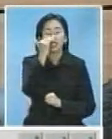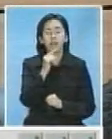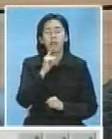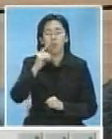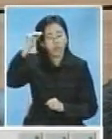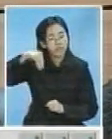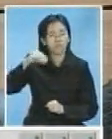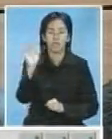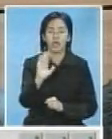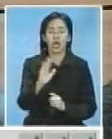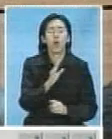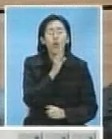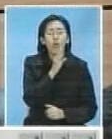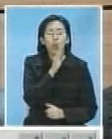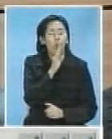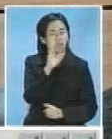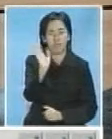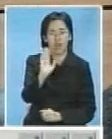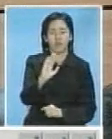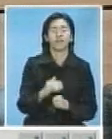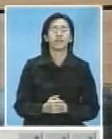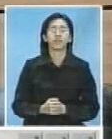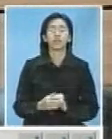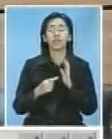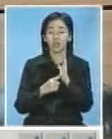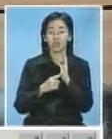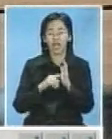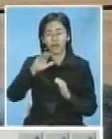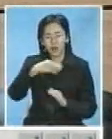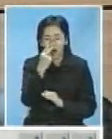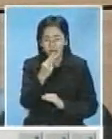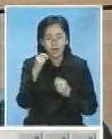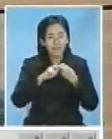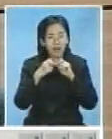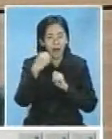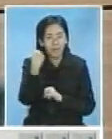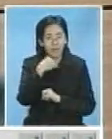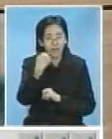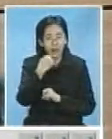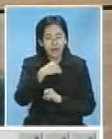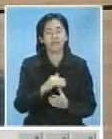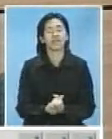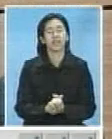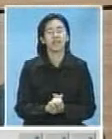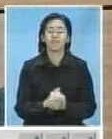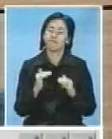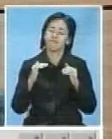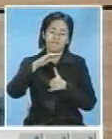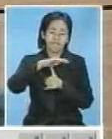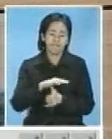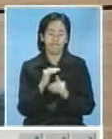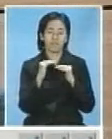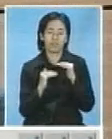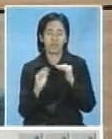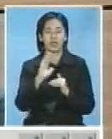จทุกเรื่องโกหกทุกคำเหมือนอย่างที่เราพบกันอยู่ พราะฉะนั้นต้องไม่เลือกปฏิบัติเห